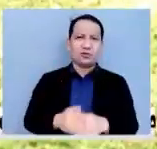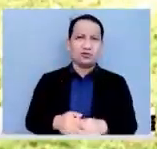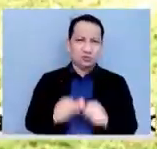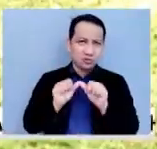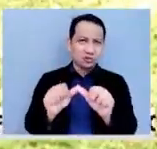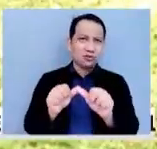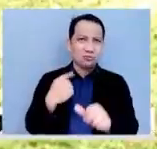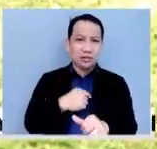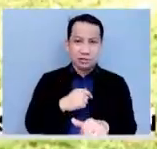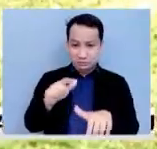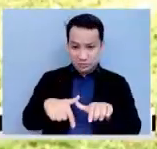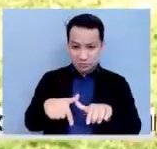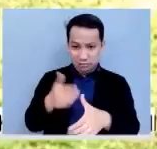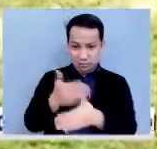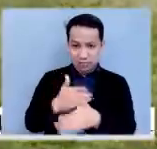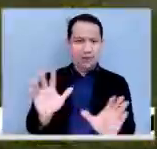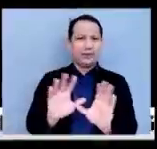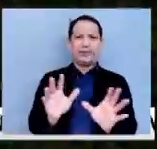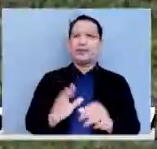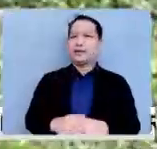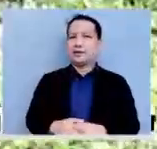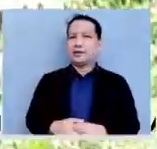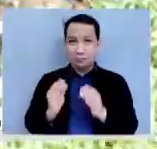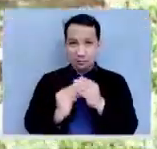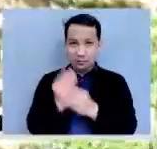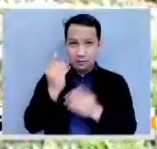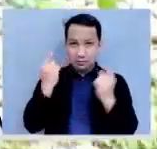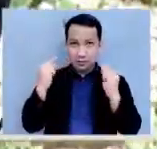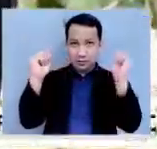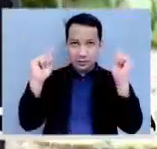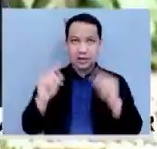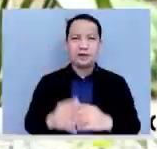ang kapansanan sa pag-unlad.